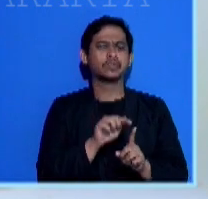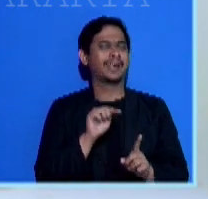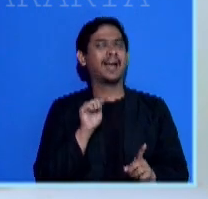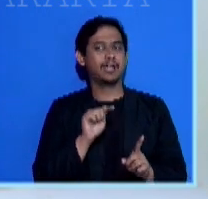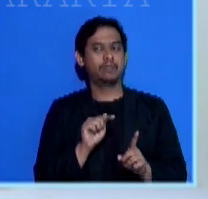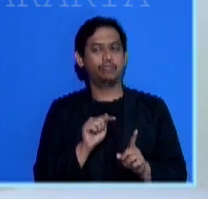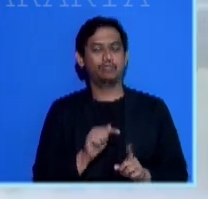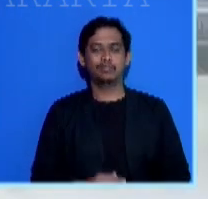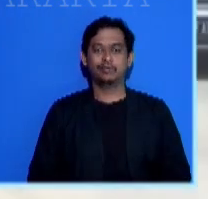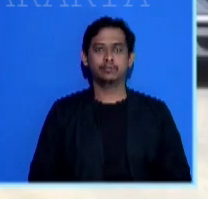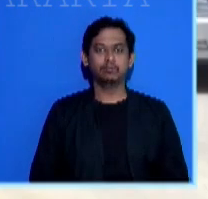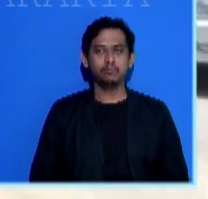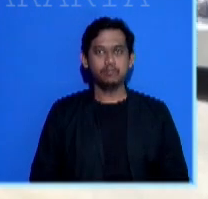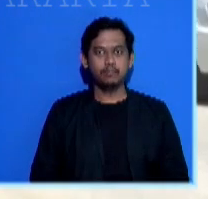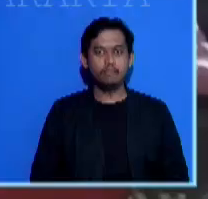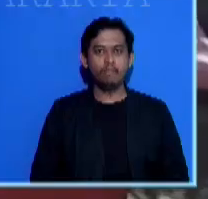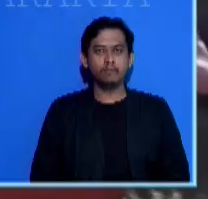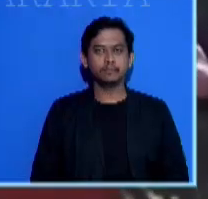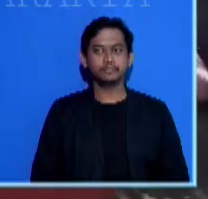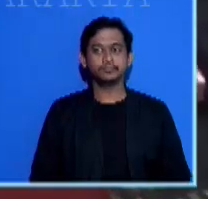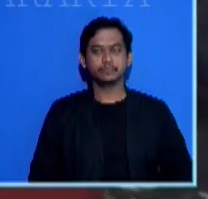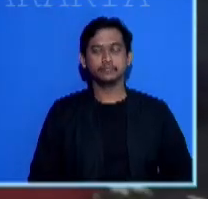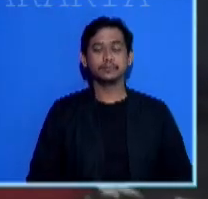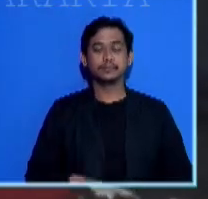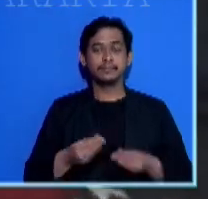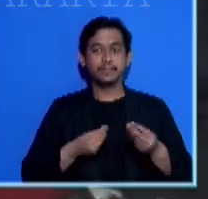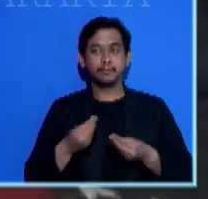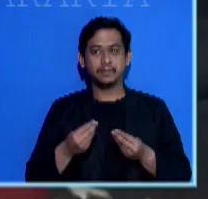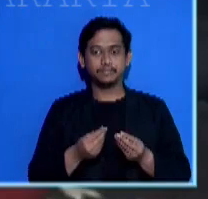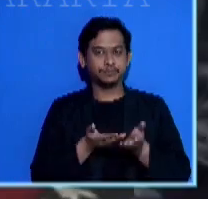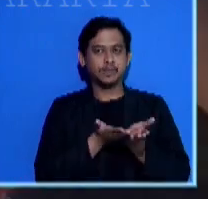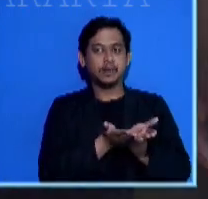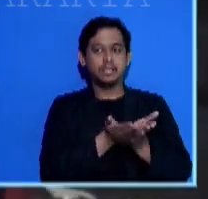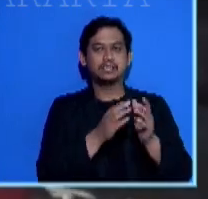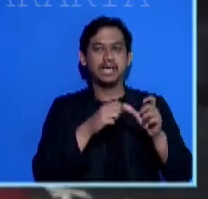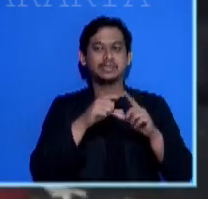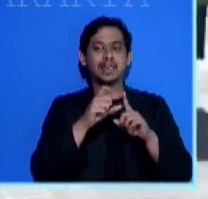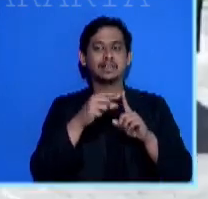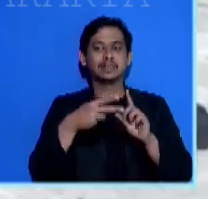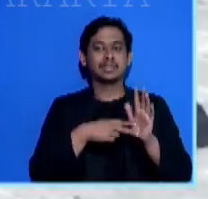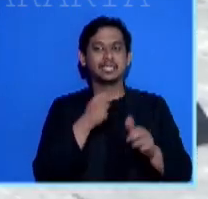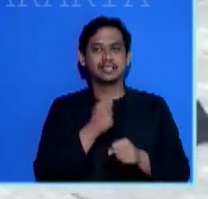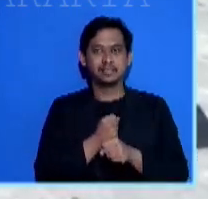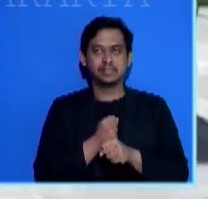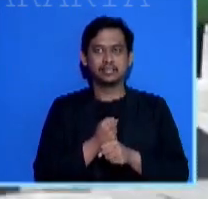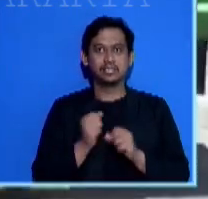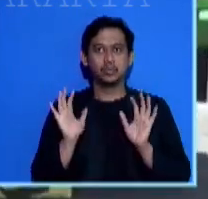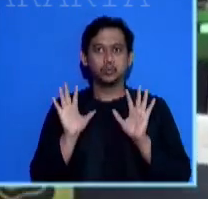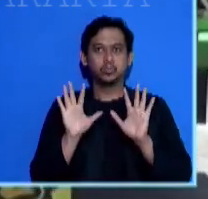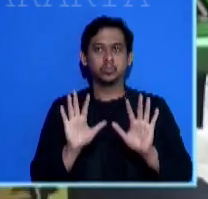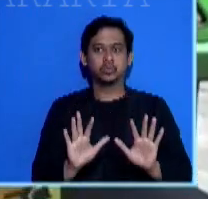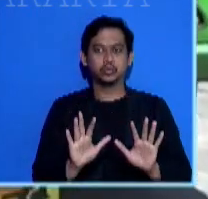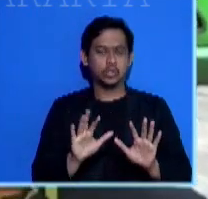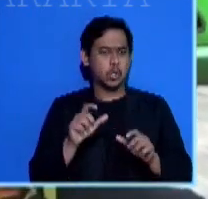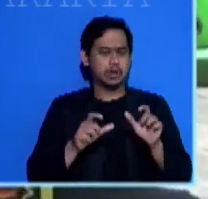pantai ini pasar ikan yang bersebelahan dengan Pelabuhan Sadeng di kapewon Giri subo ini ramai didatangi wisatawan dan